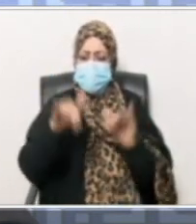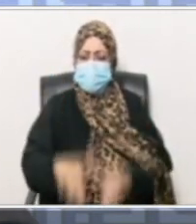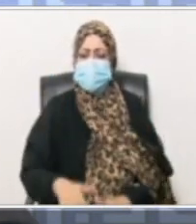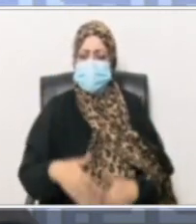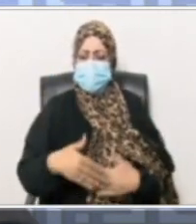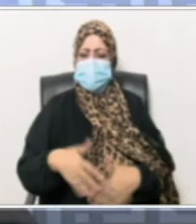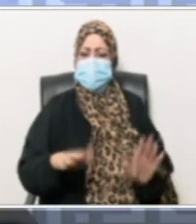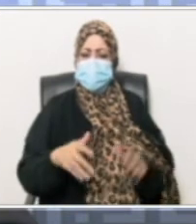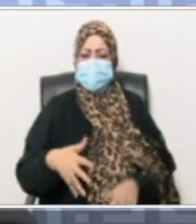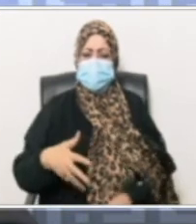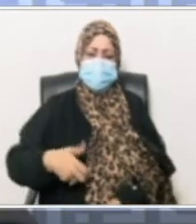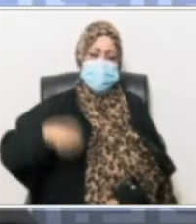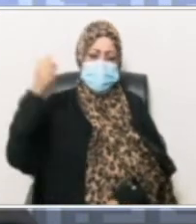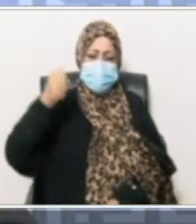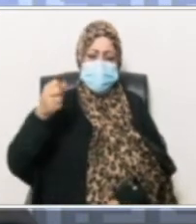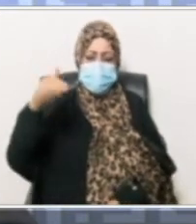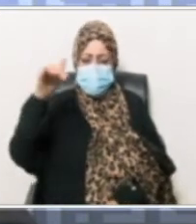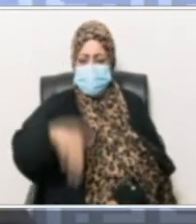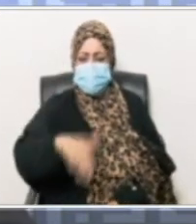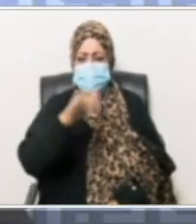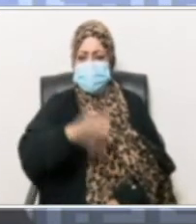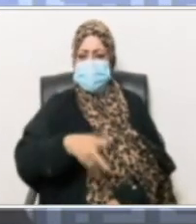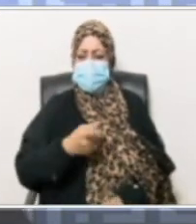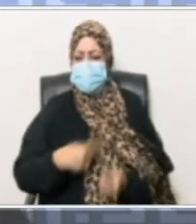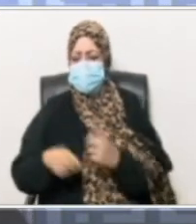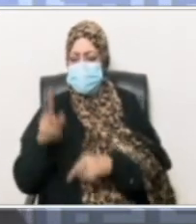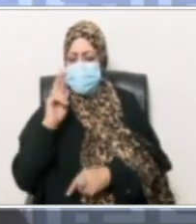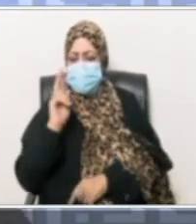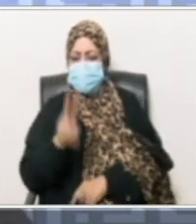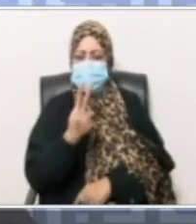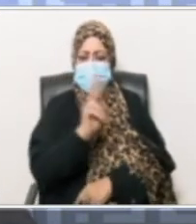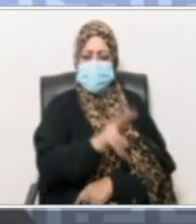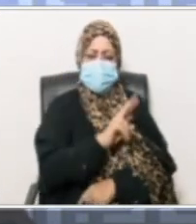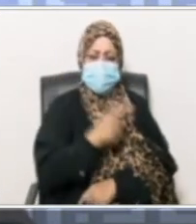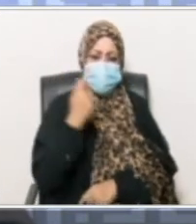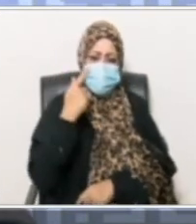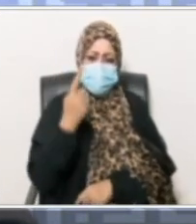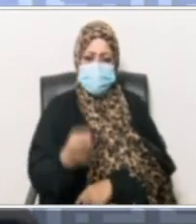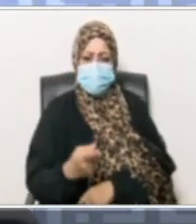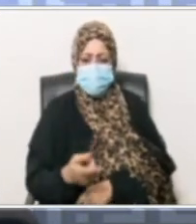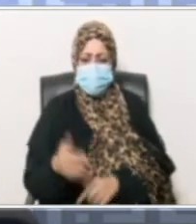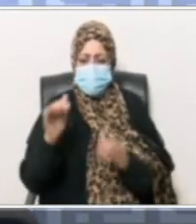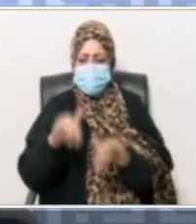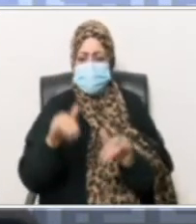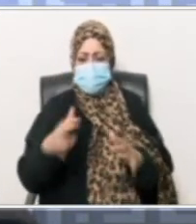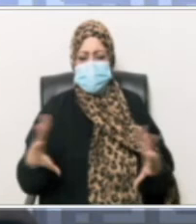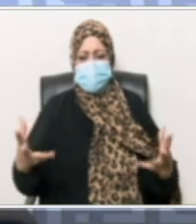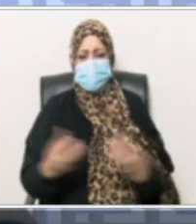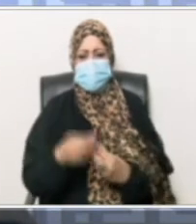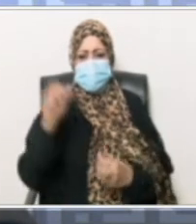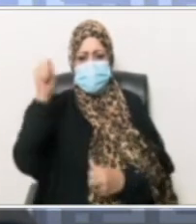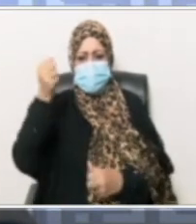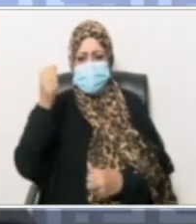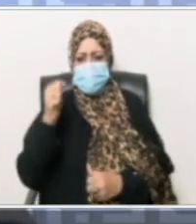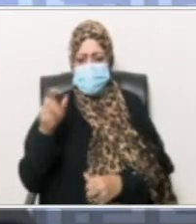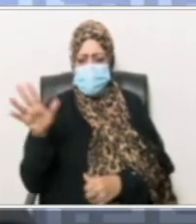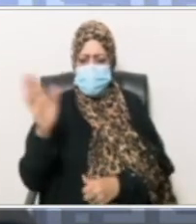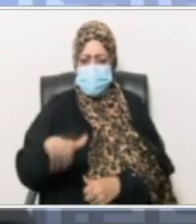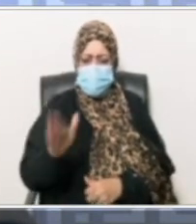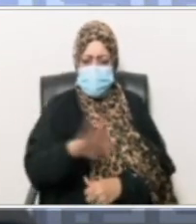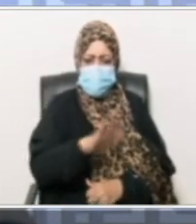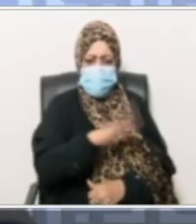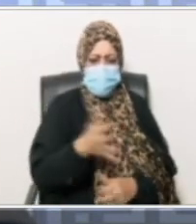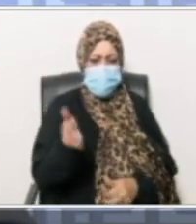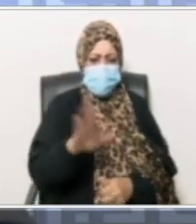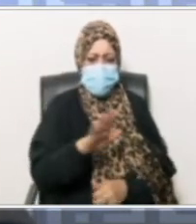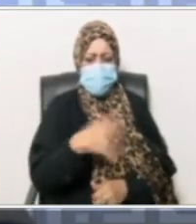ورأيتم وشاهدتم الآن بأم أعينكم المقابر الجماعية في ترهونة. ستبدي لكم الأيام